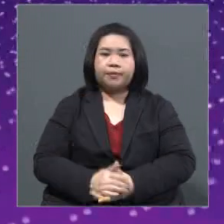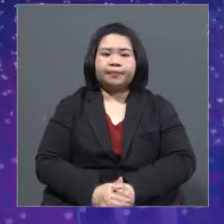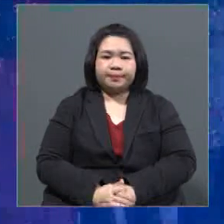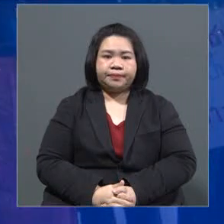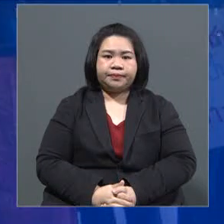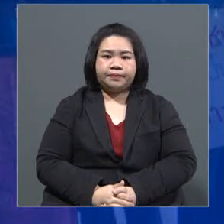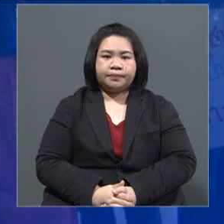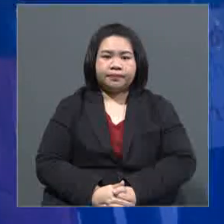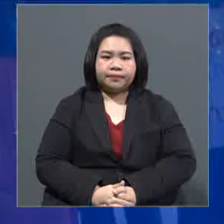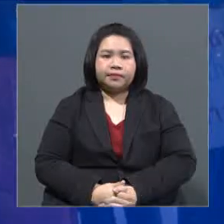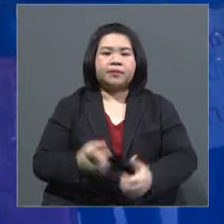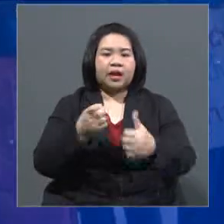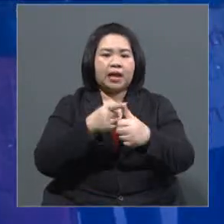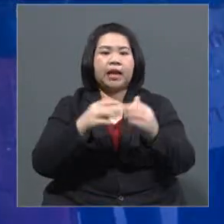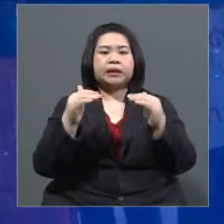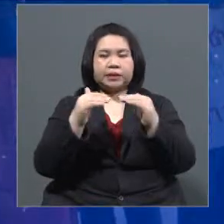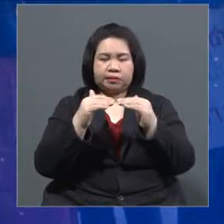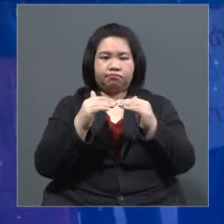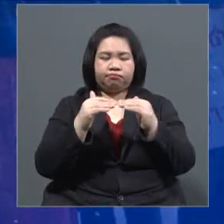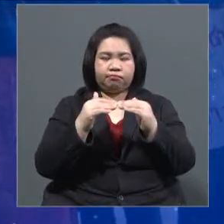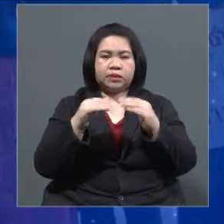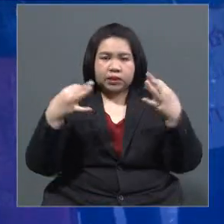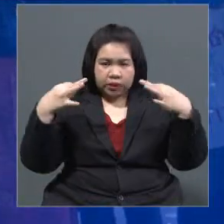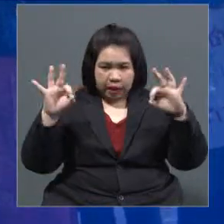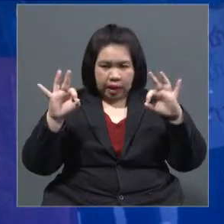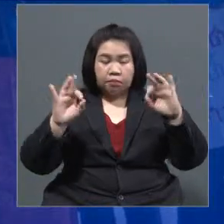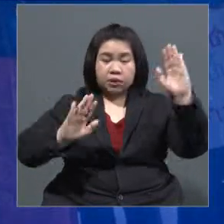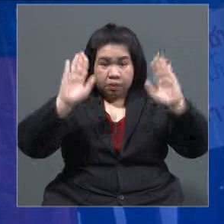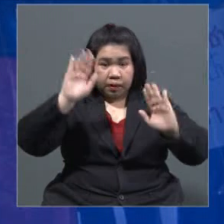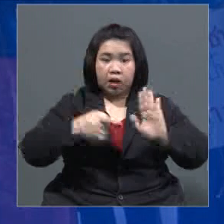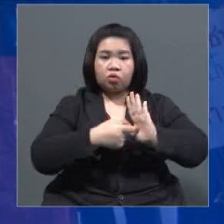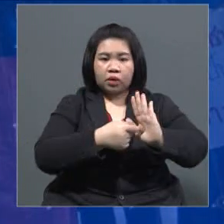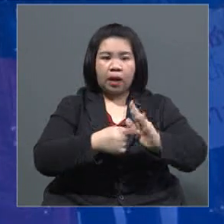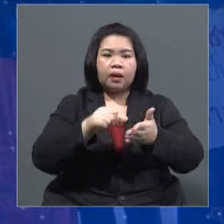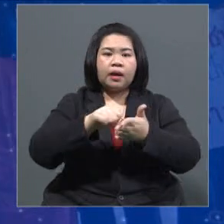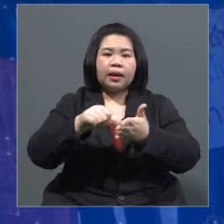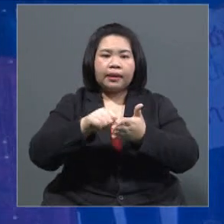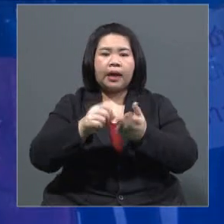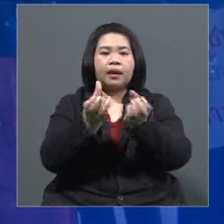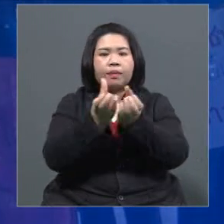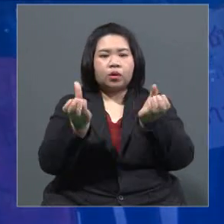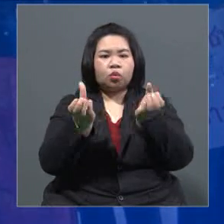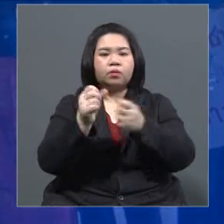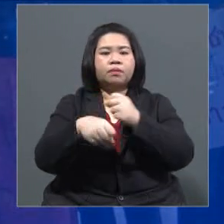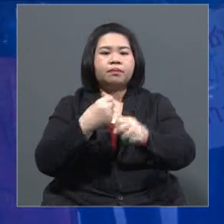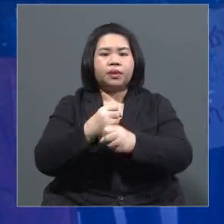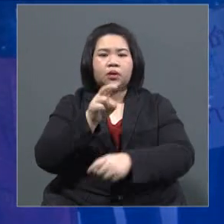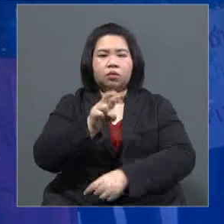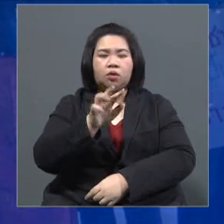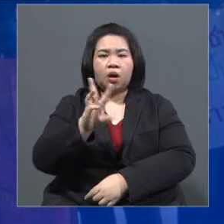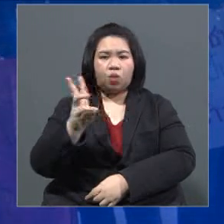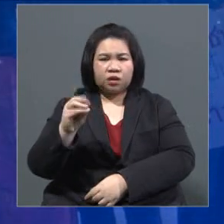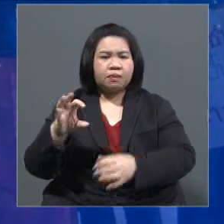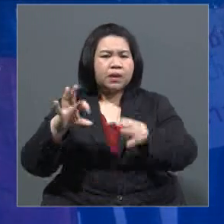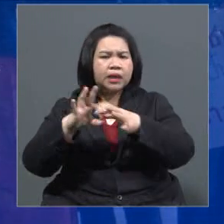ก็คือเรื่องของสิทธิและเสรีภาพนะคะและประชาธิปไตยอย่างเช่นการแก้ไขเพิ่มเติมรัฐธรรมนูญปี 2560ที่มี